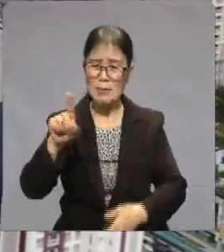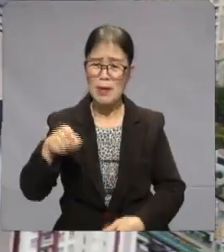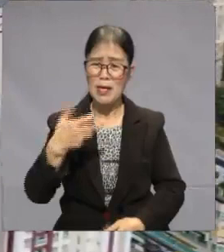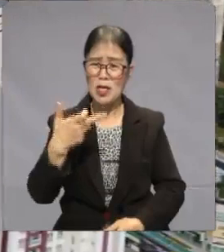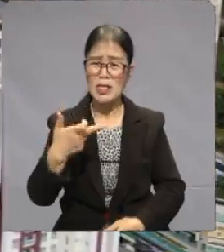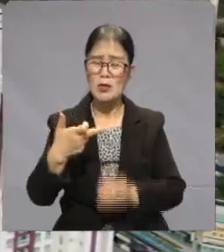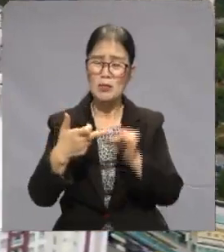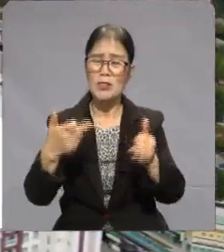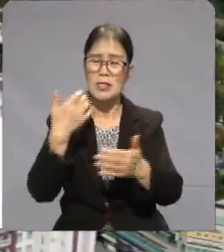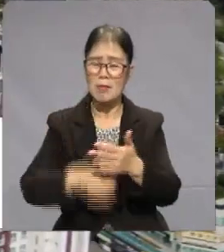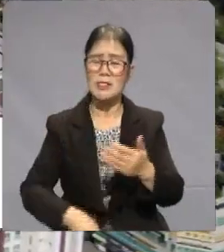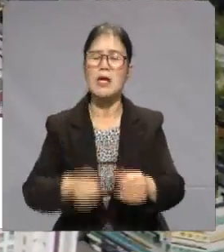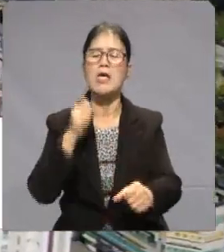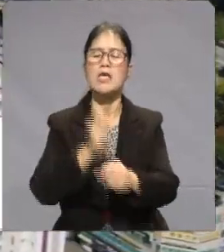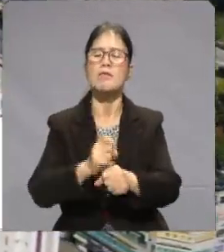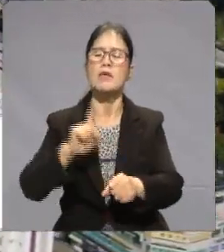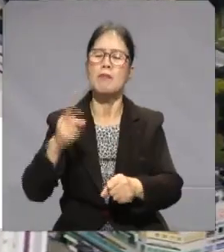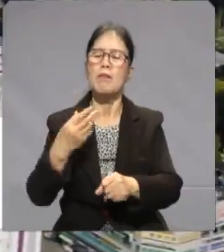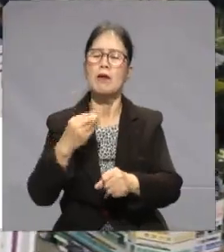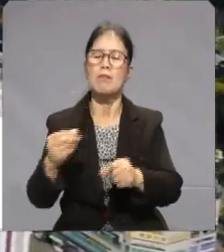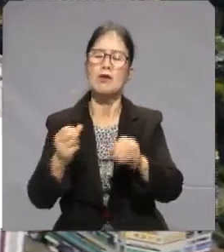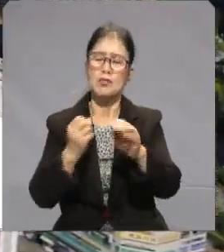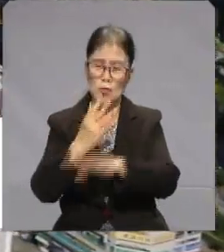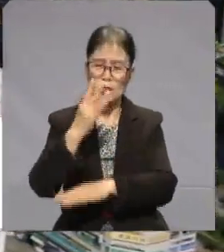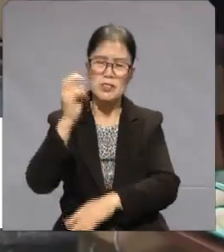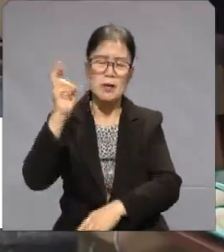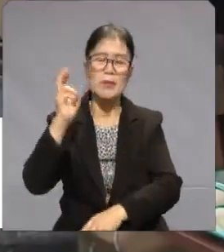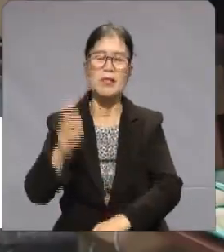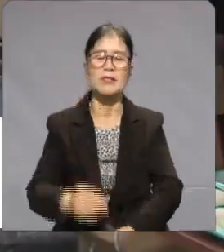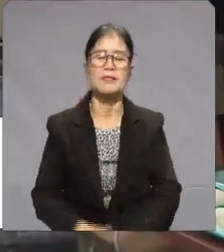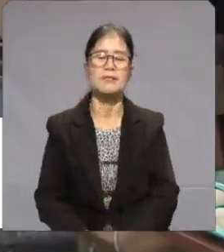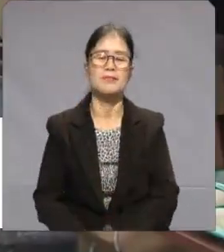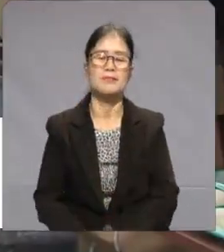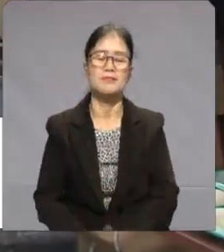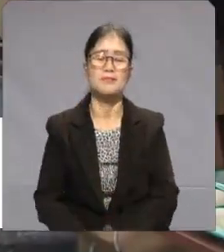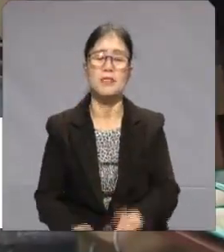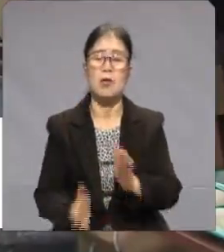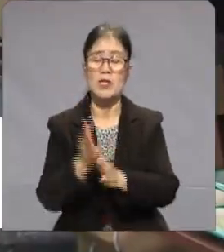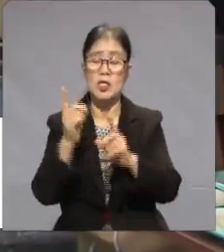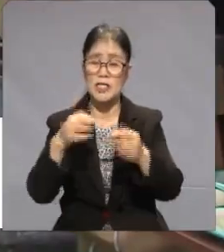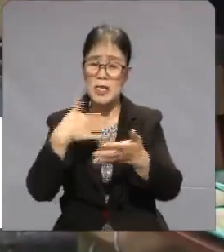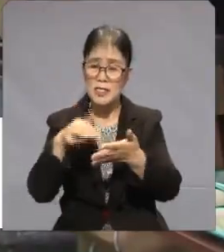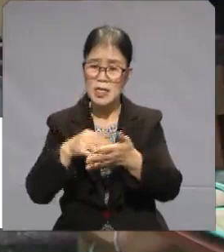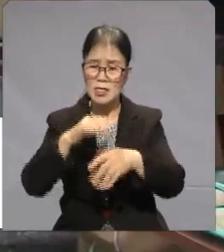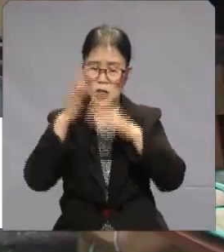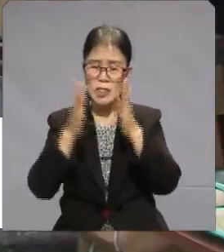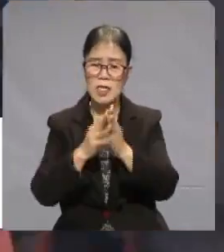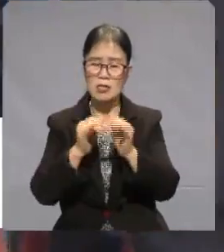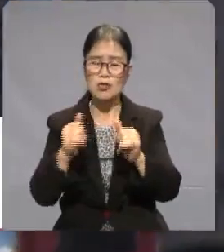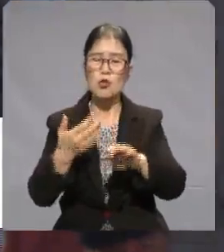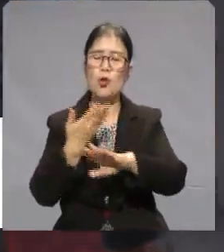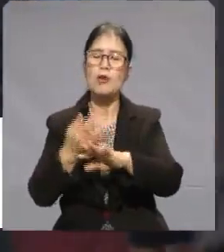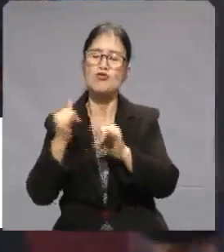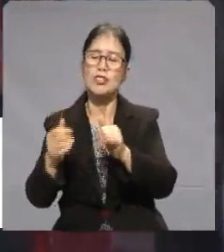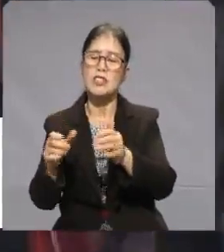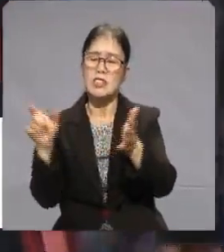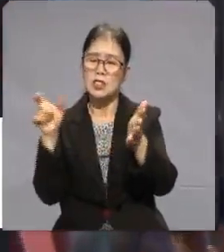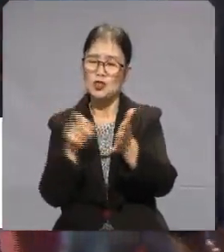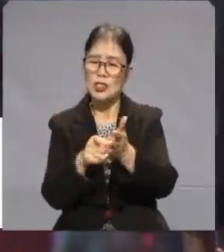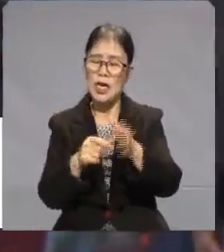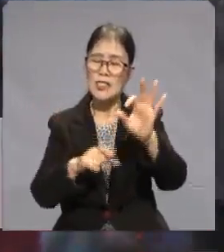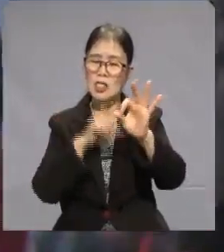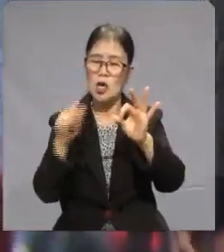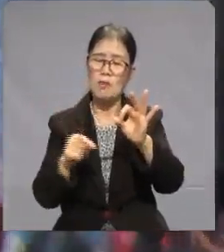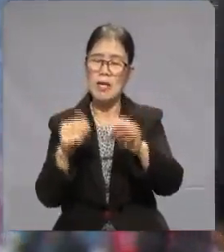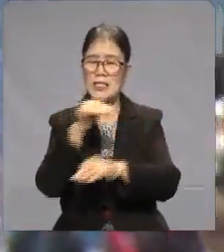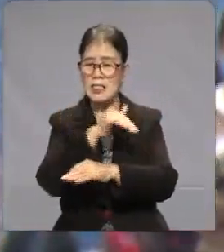남았지만 이미 100만 명을 넘겼을 것이라는 분석이 나옵니다. 화성시가 집계한 전체 인구 중 외국인 숫자가 10월 말